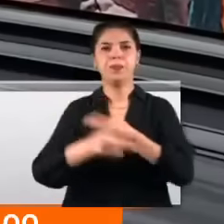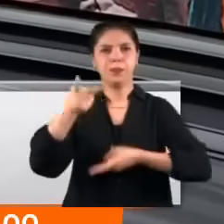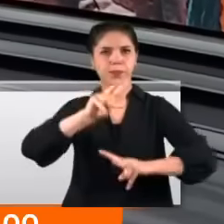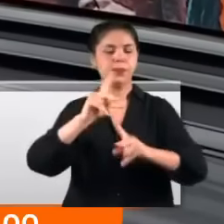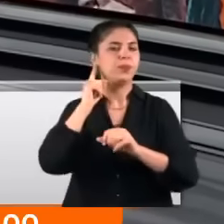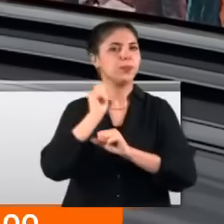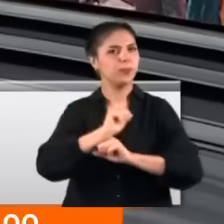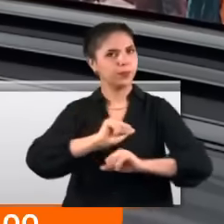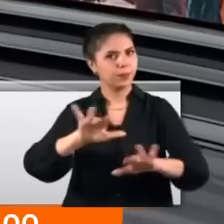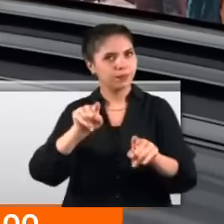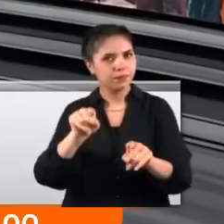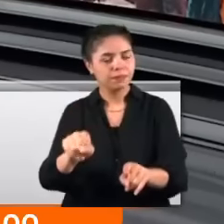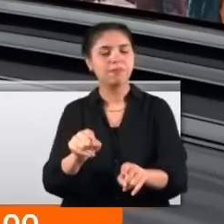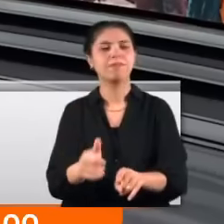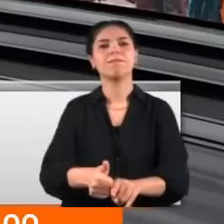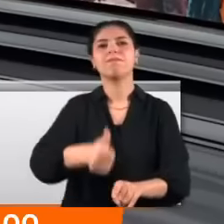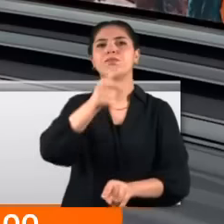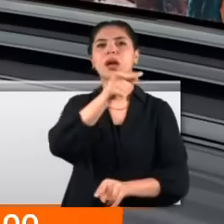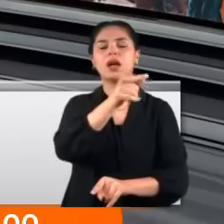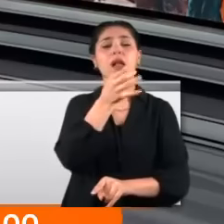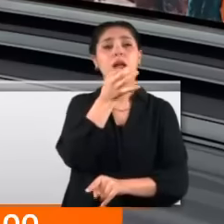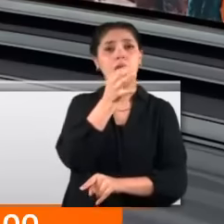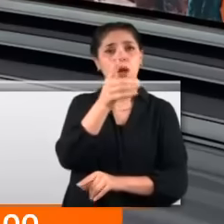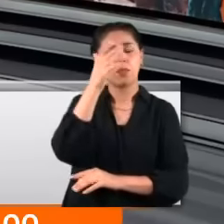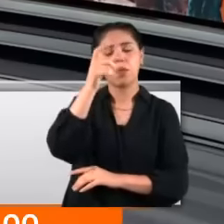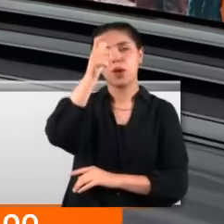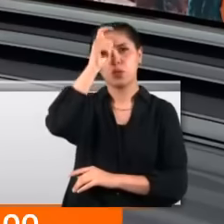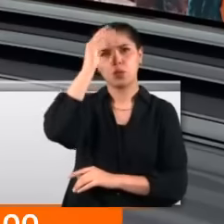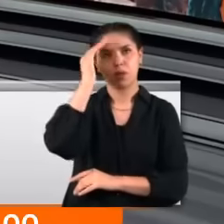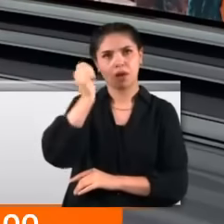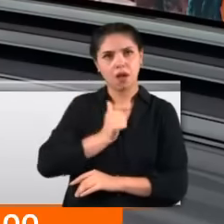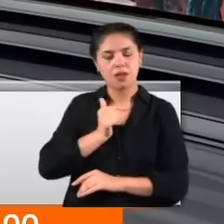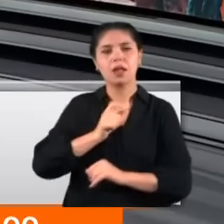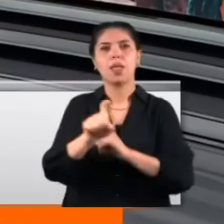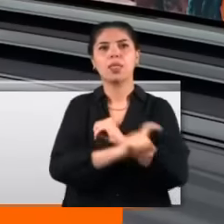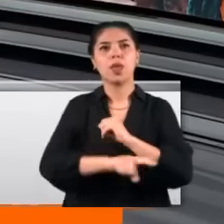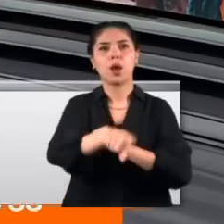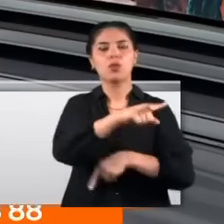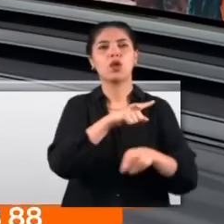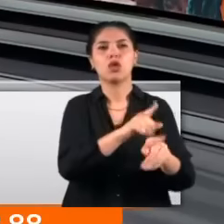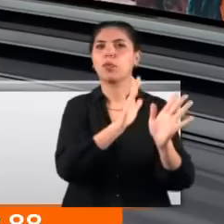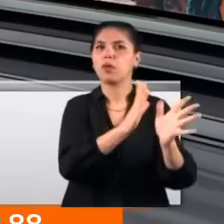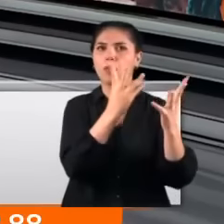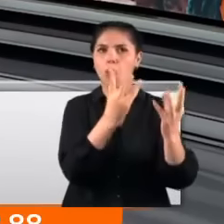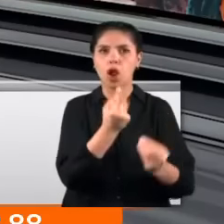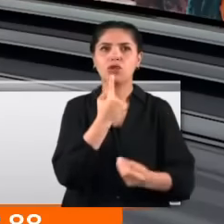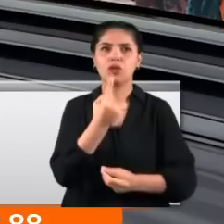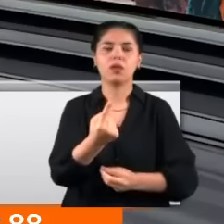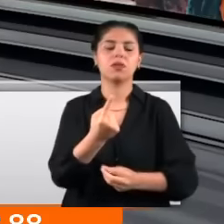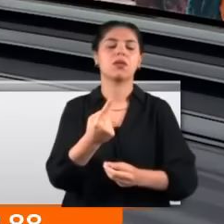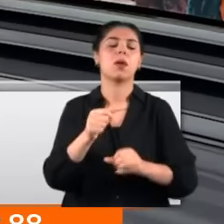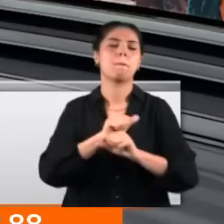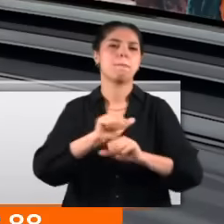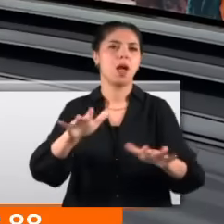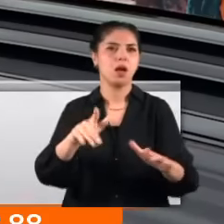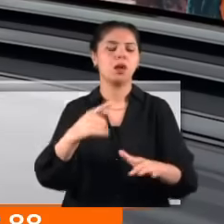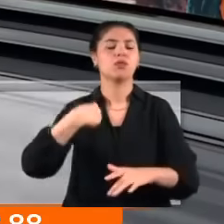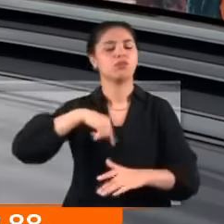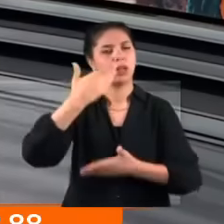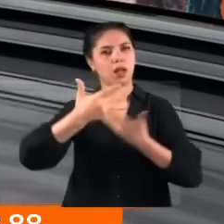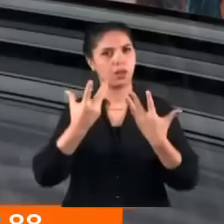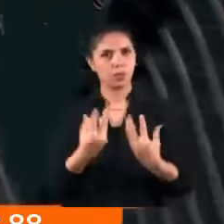etkisiz hale getirildiğini duyurdu. Bakanlık haberi Mehmetçik teröristlerin ensesinde olmaya devam edecek notuyla paylaştı. Biz de